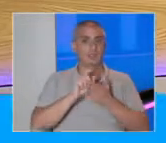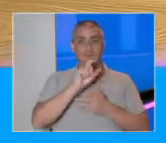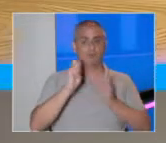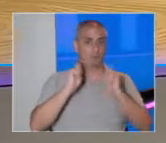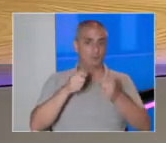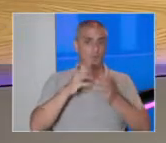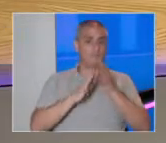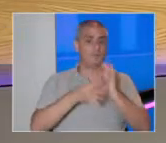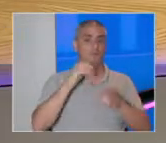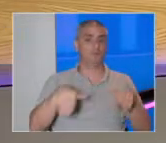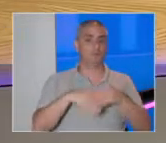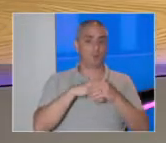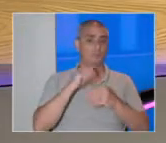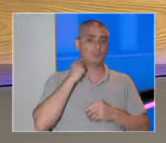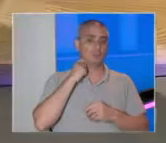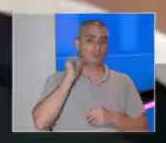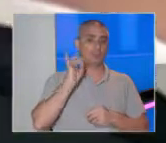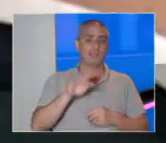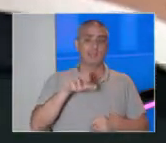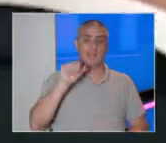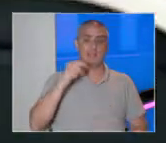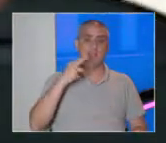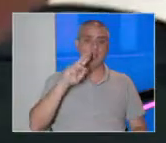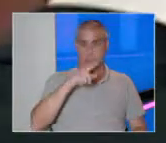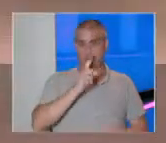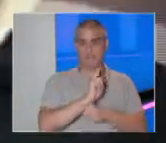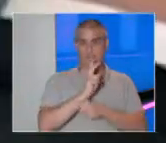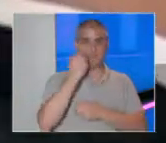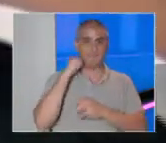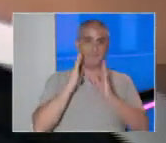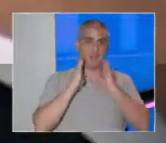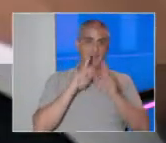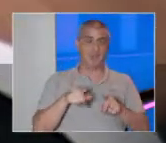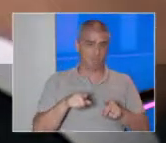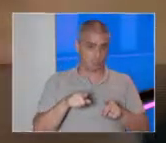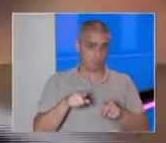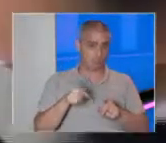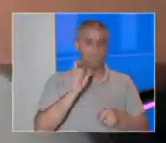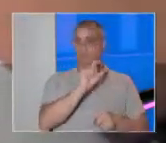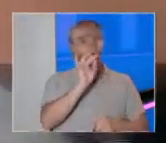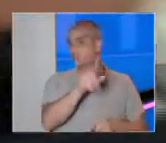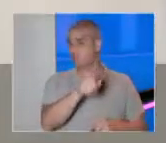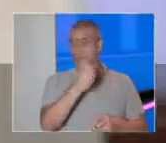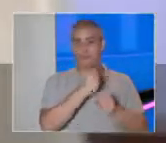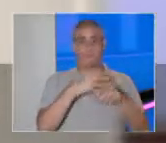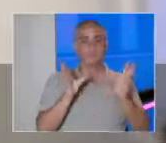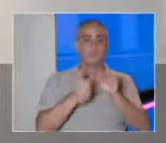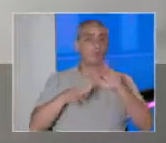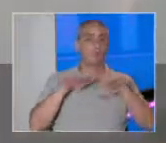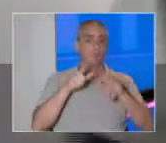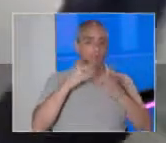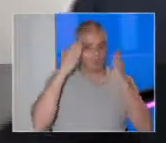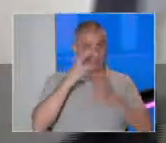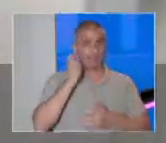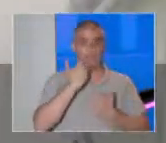מוגש היום לבית המשפט השלום בראשון לציון נגד ארי ארו בגין מרמה והפרת אמונים. האישום נגד ארו שעבד תחת ראש הממשלה